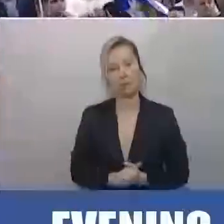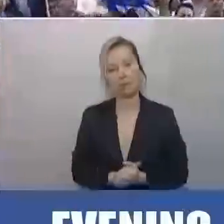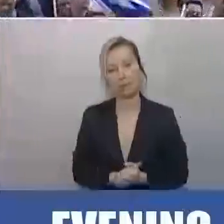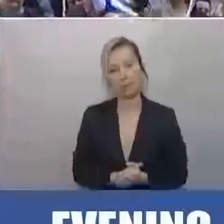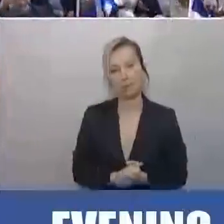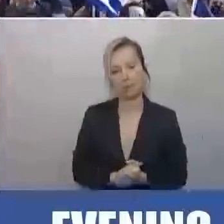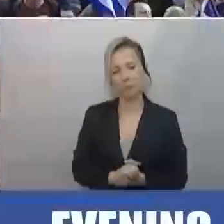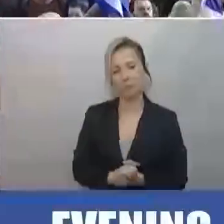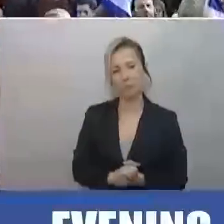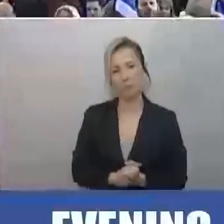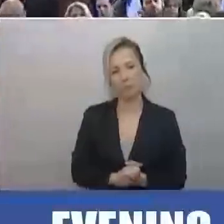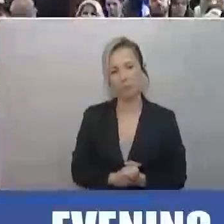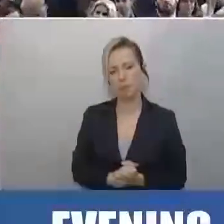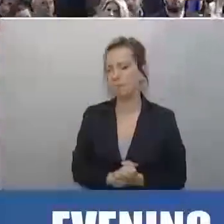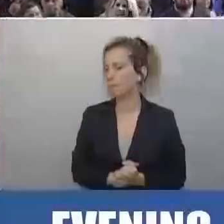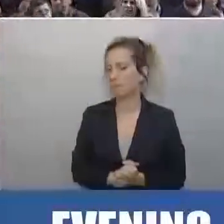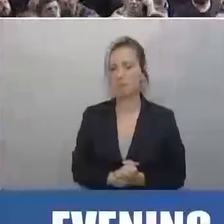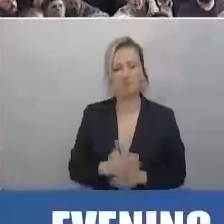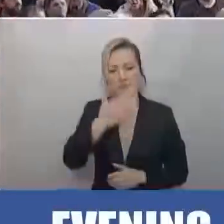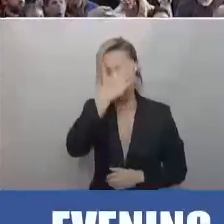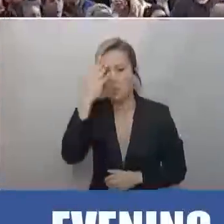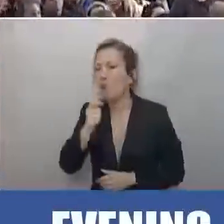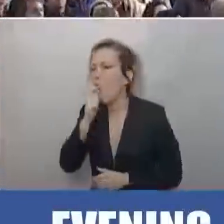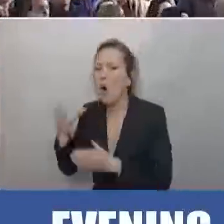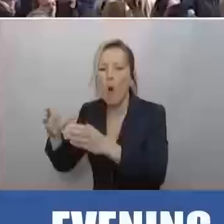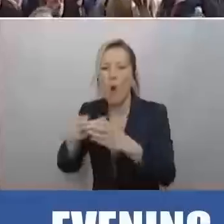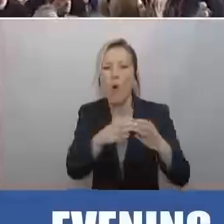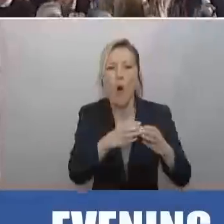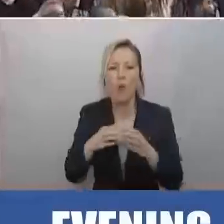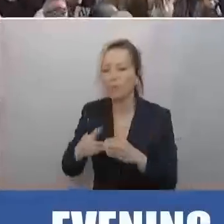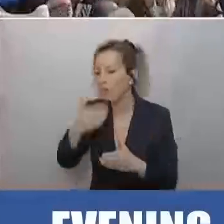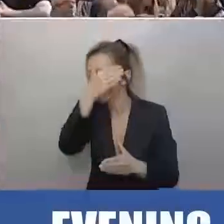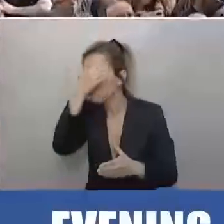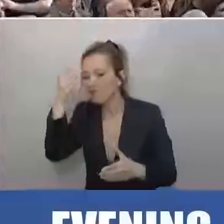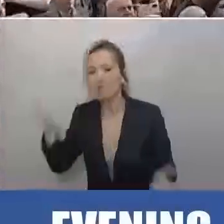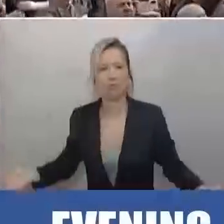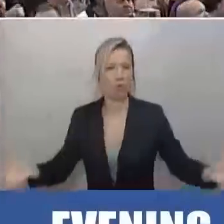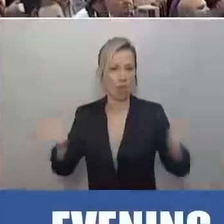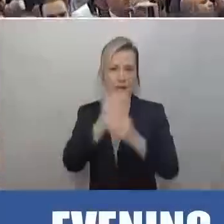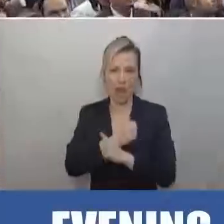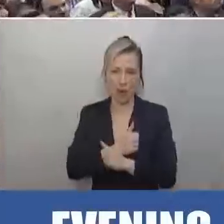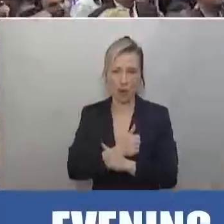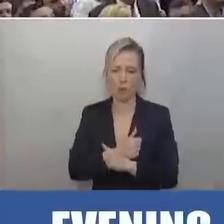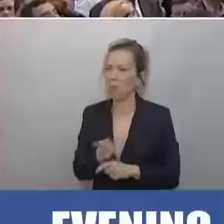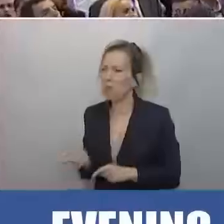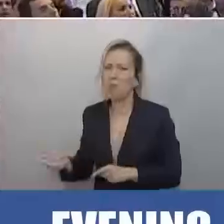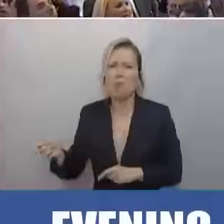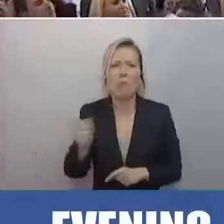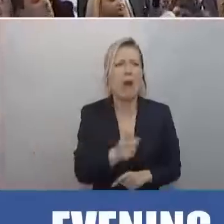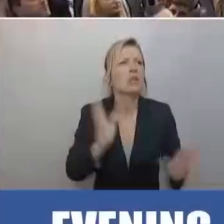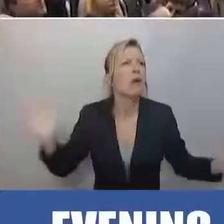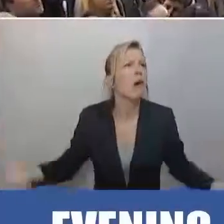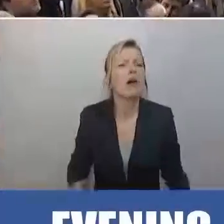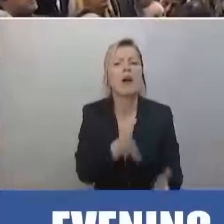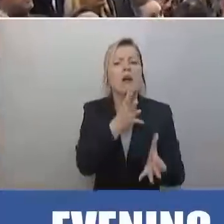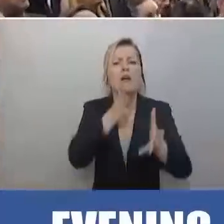Το ξαναλέω λοιπόν. Δεν έχουν αρχές. Και προσέξτε, είναι ικανοί να συνασπιστούν